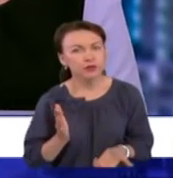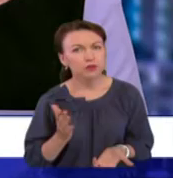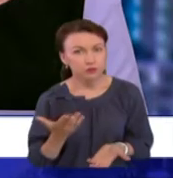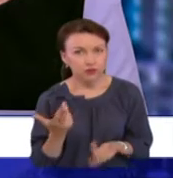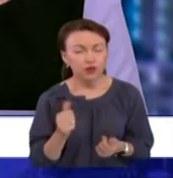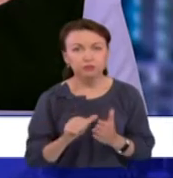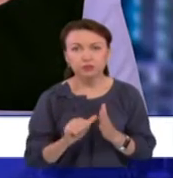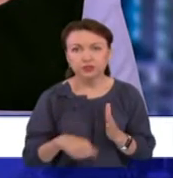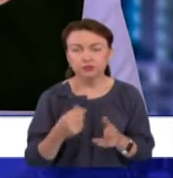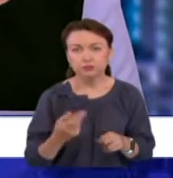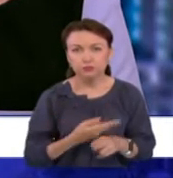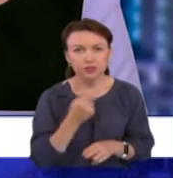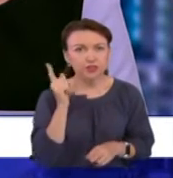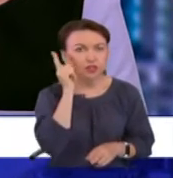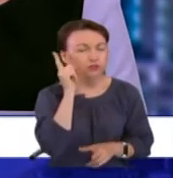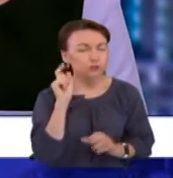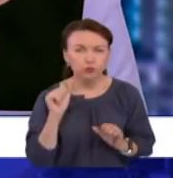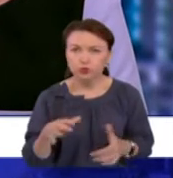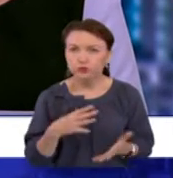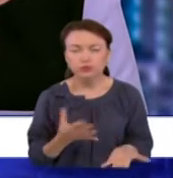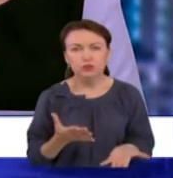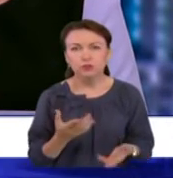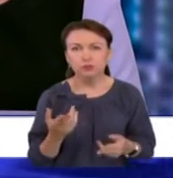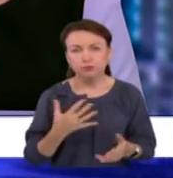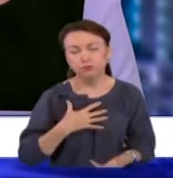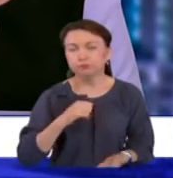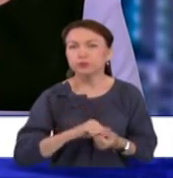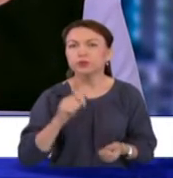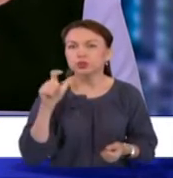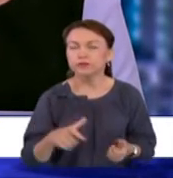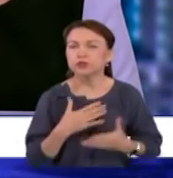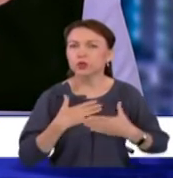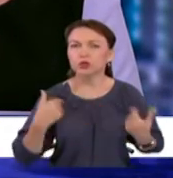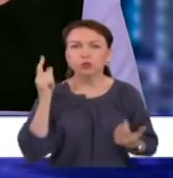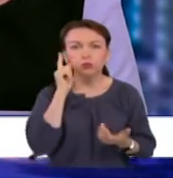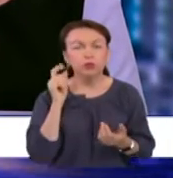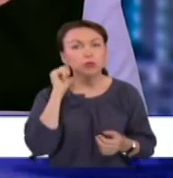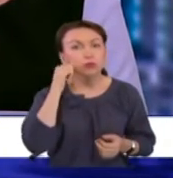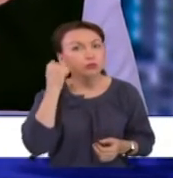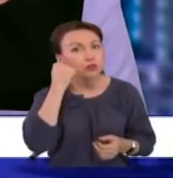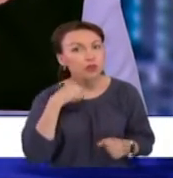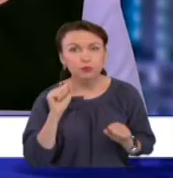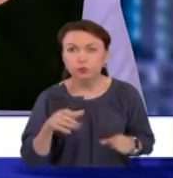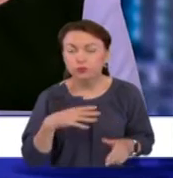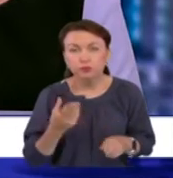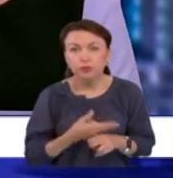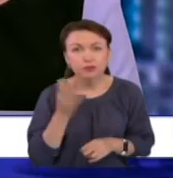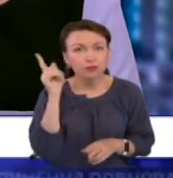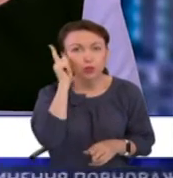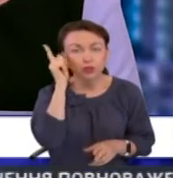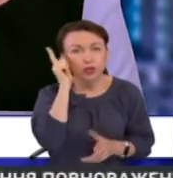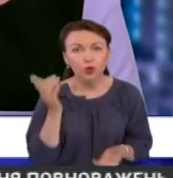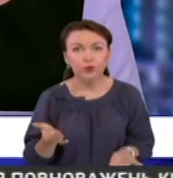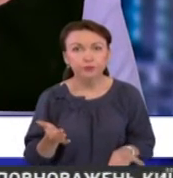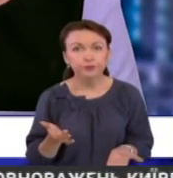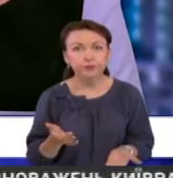хатченка може, без телефона, принципова людина може бути без мобільного телефону, якась бабуся старенька може бути абсолютно без мобільного телефону,